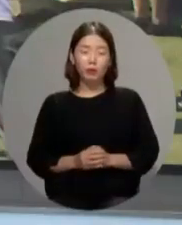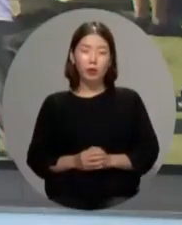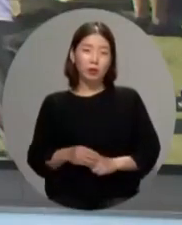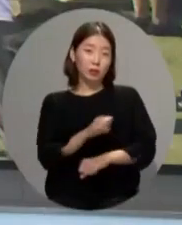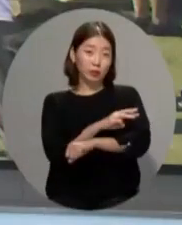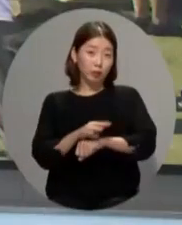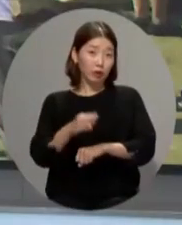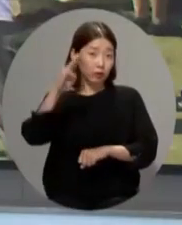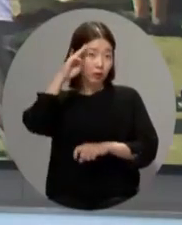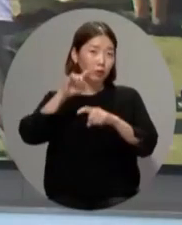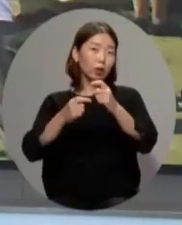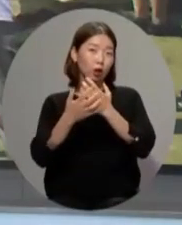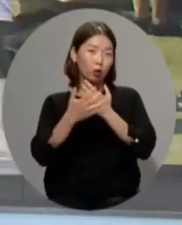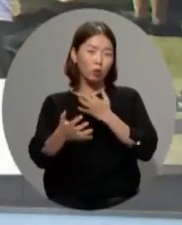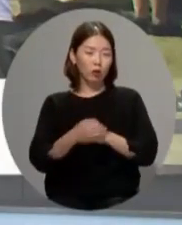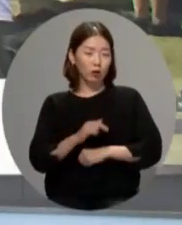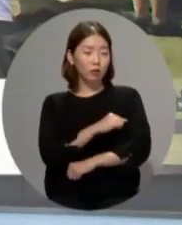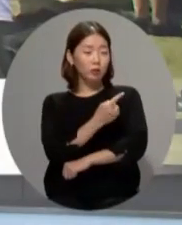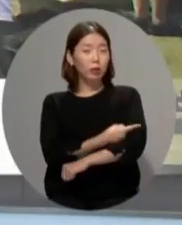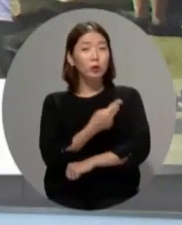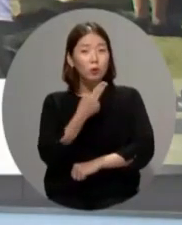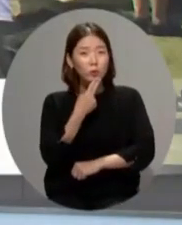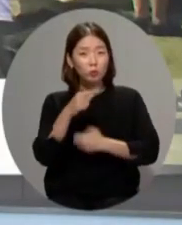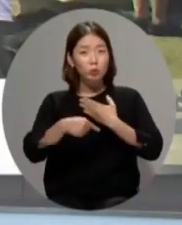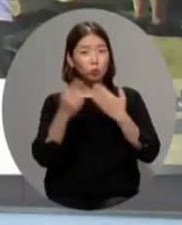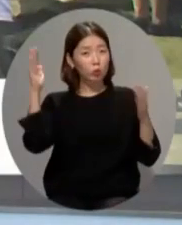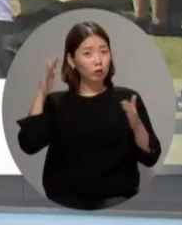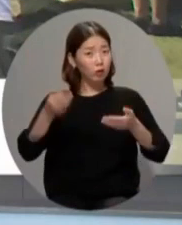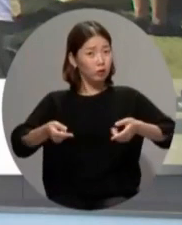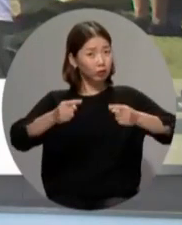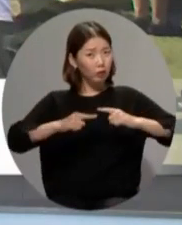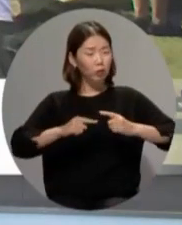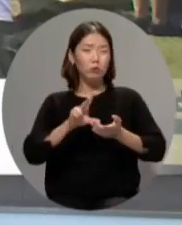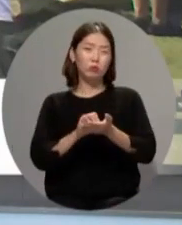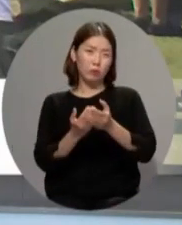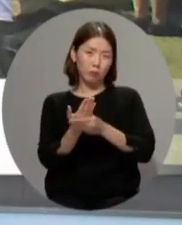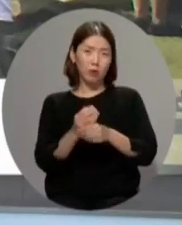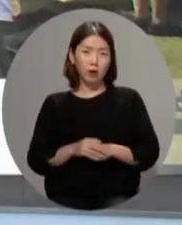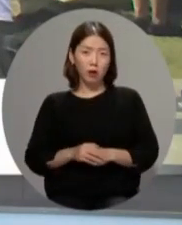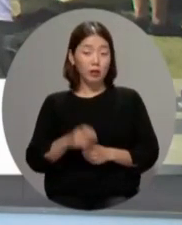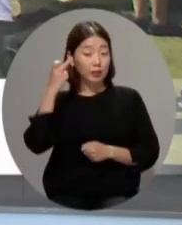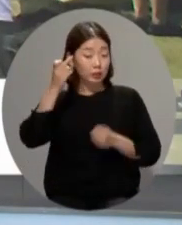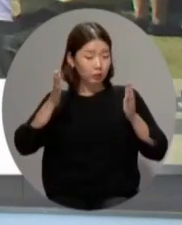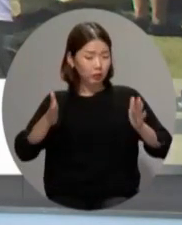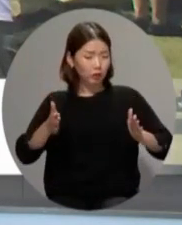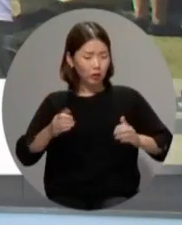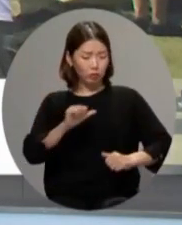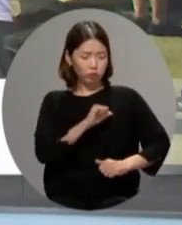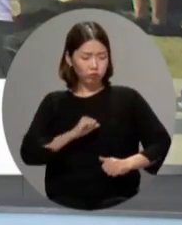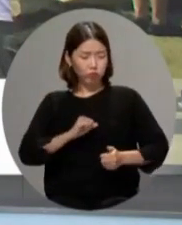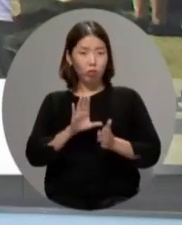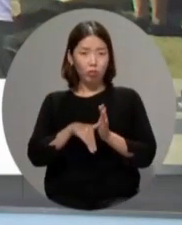파국을 맞은 새만금 세계 잼버리가 무자격 초등학생까지 동원했다는 지적에 휩싸였습니다. 12일간의 강행군을